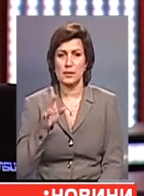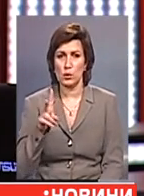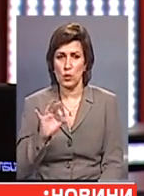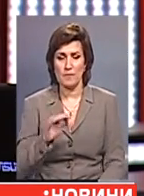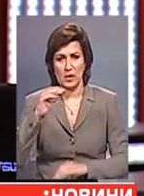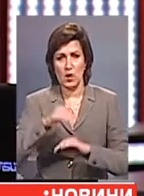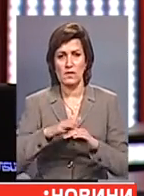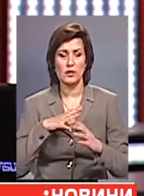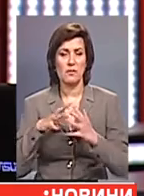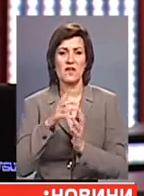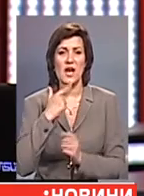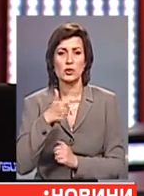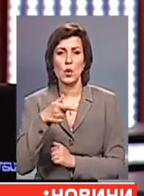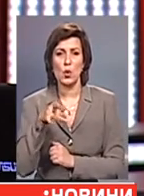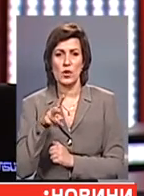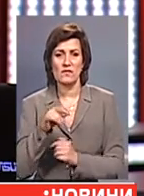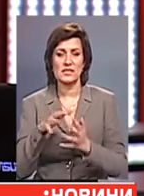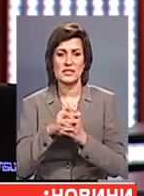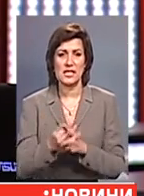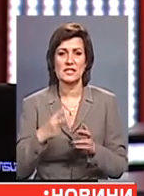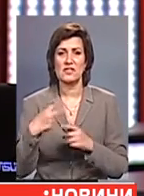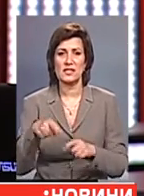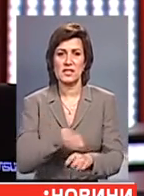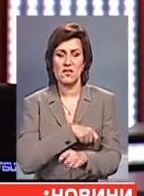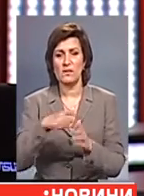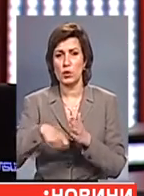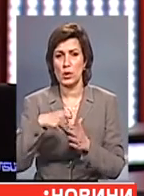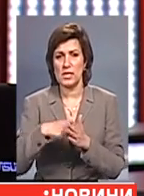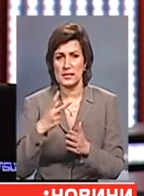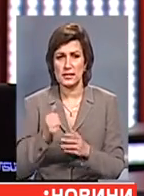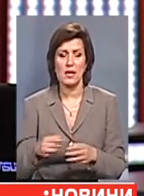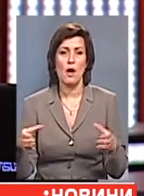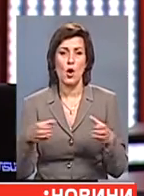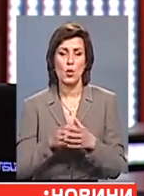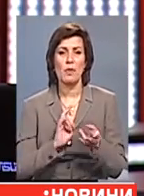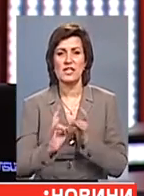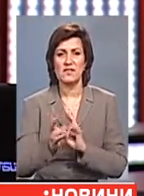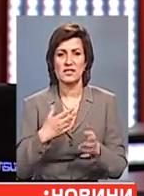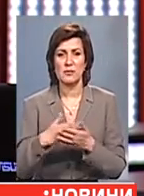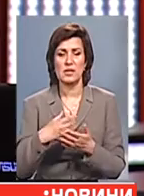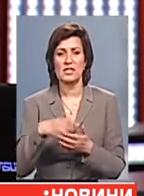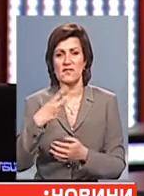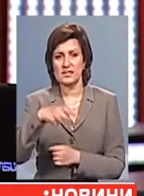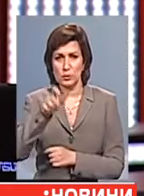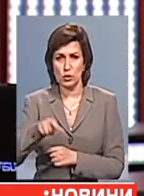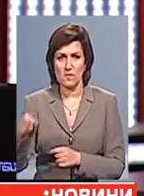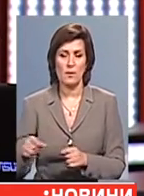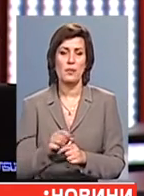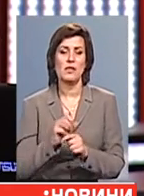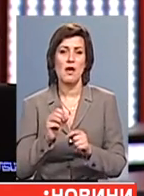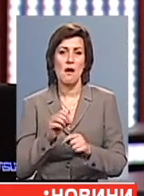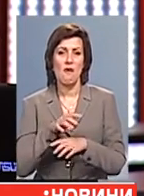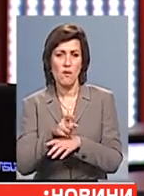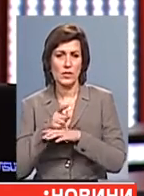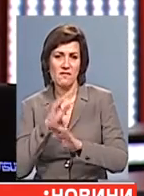Увечері був бій у Красногорівці. Це селище за 20 кілометрів від Донецька. Група диверсантів, приблизно 20 чоловіків під вогневим